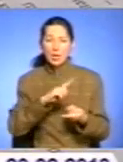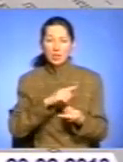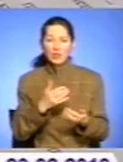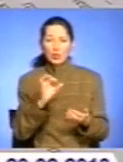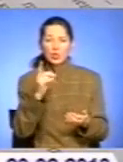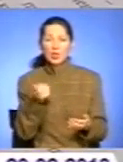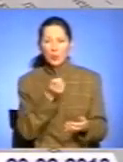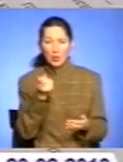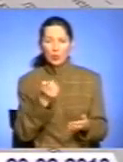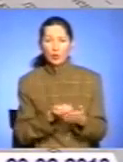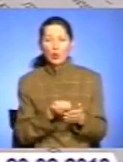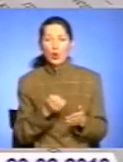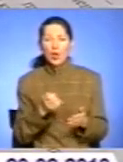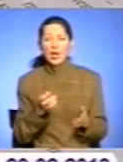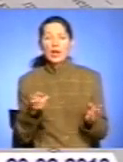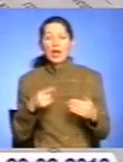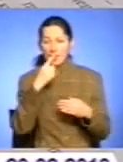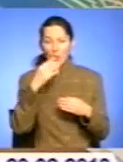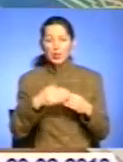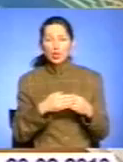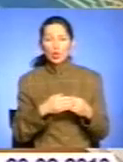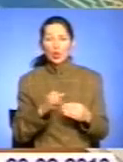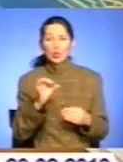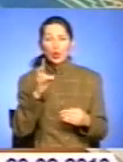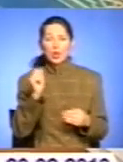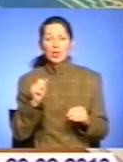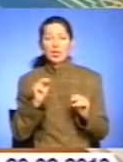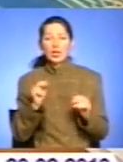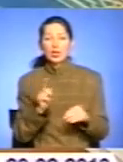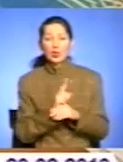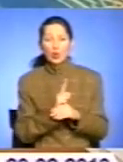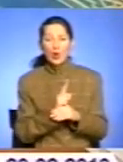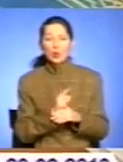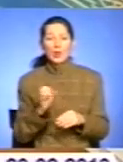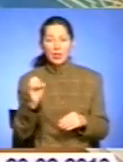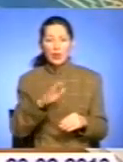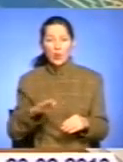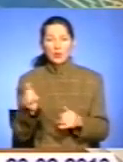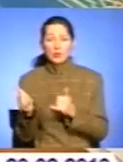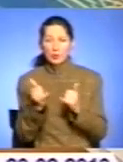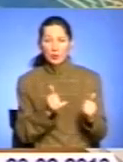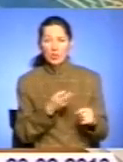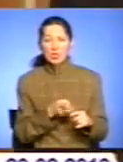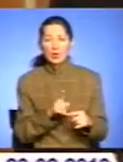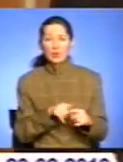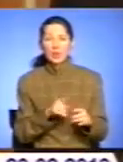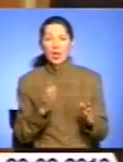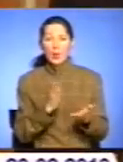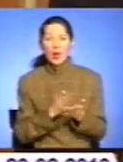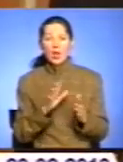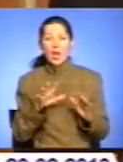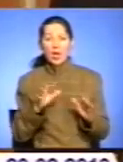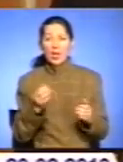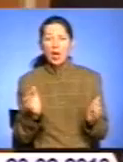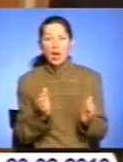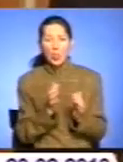до європейських стандартів соціального забезпечення. А ще про це має дбати не лише влада, а й громадськість. Соціальних